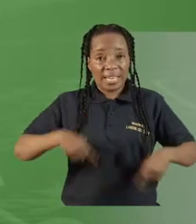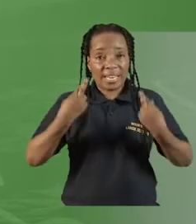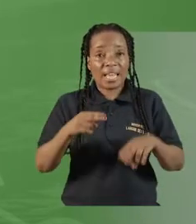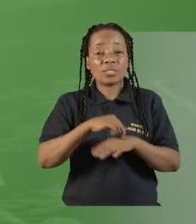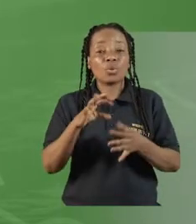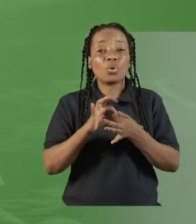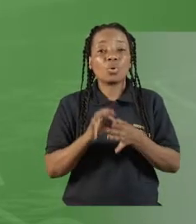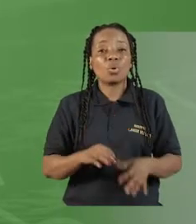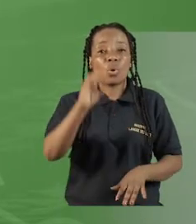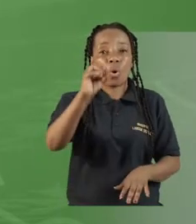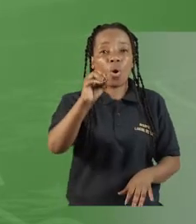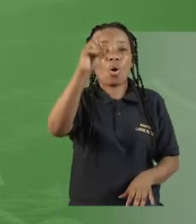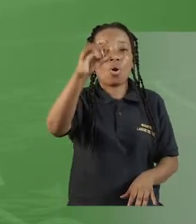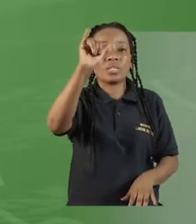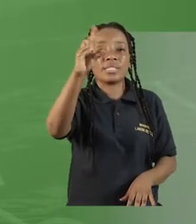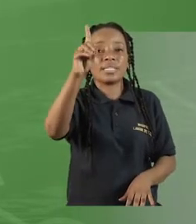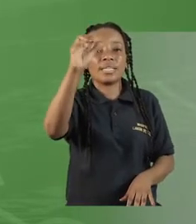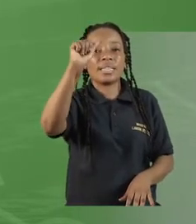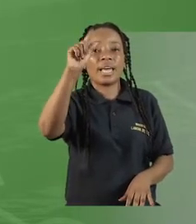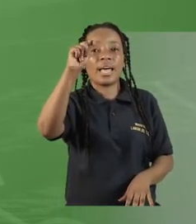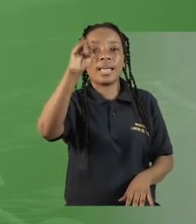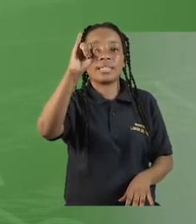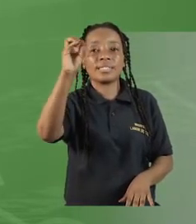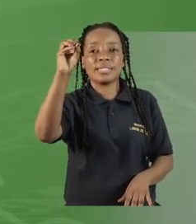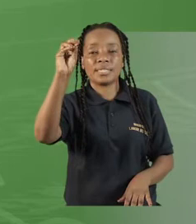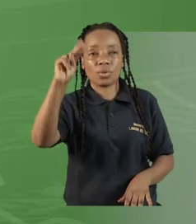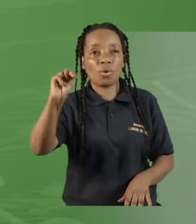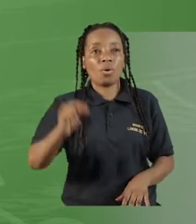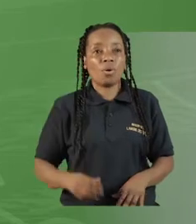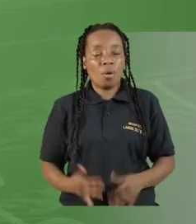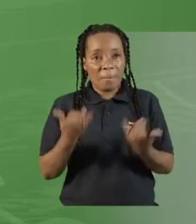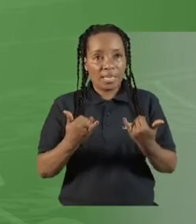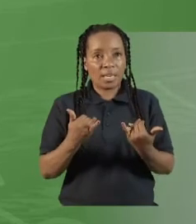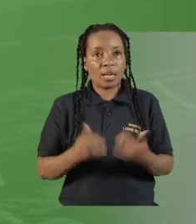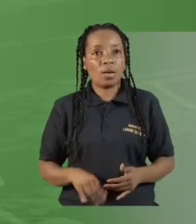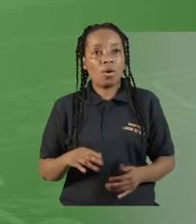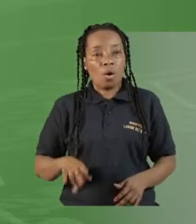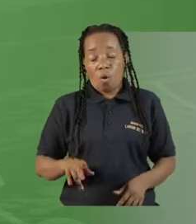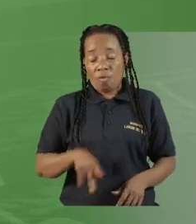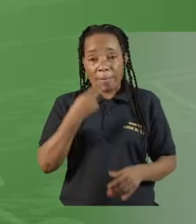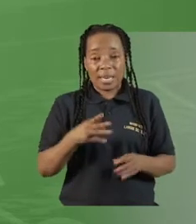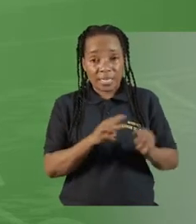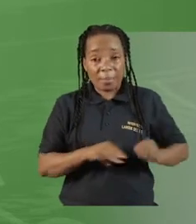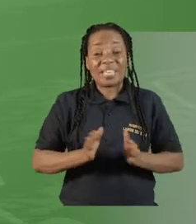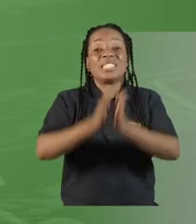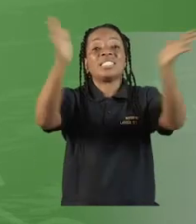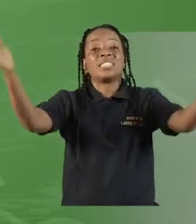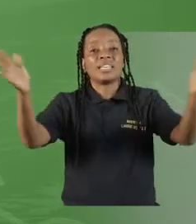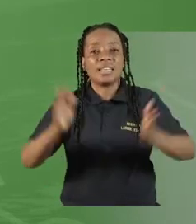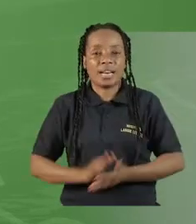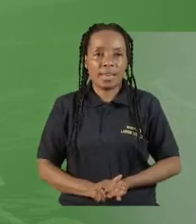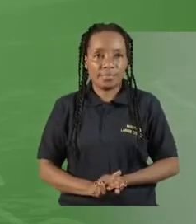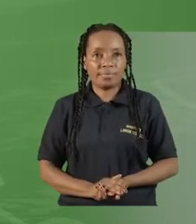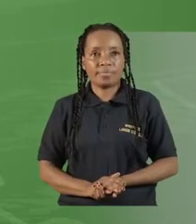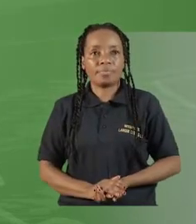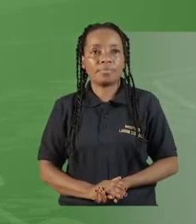Maintenant, nous voulons généraliser la notion d'oxydation. En grand 3, voyons la